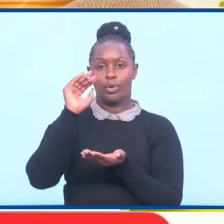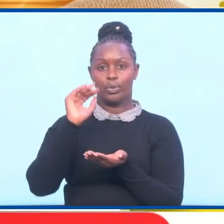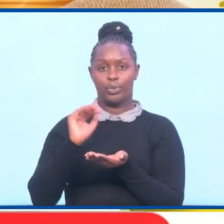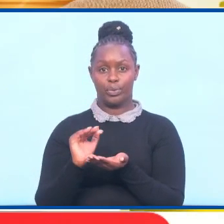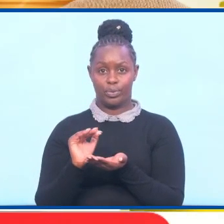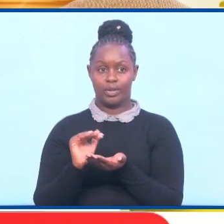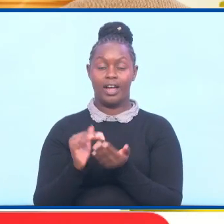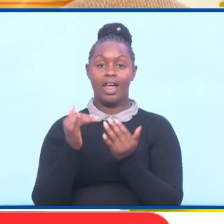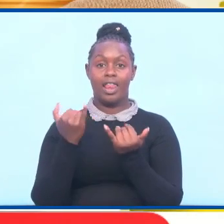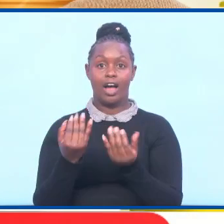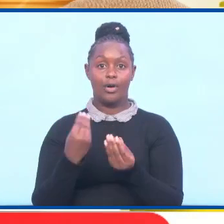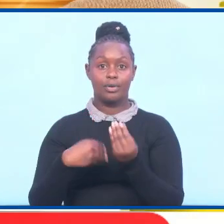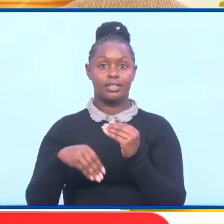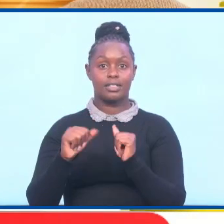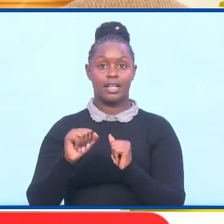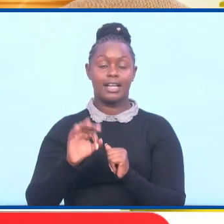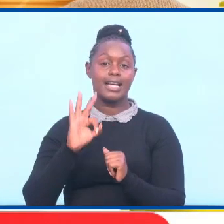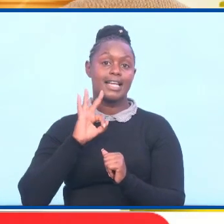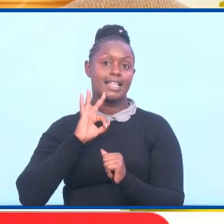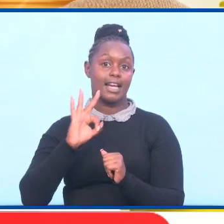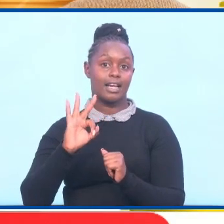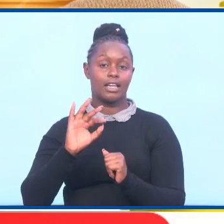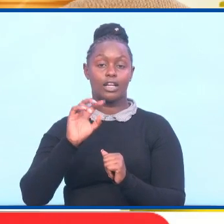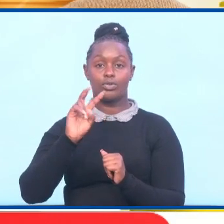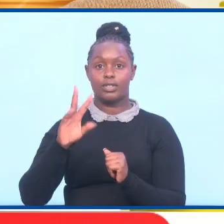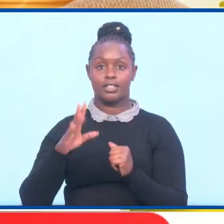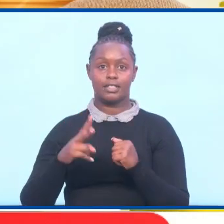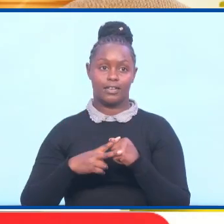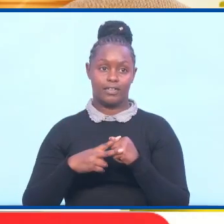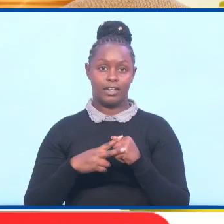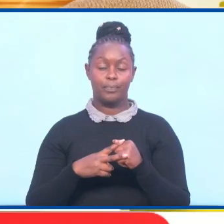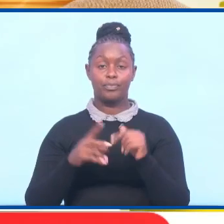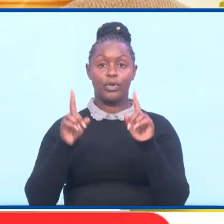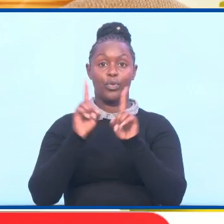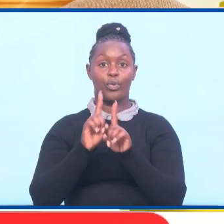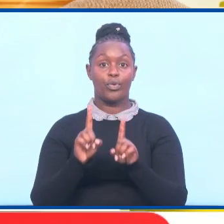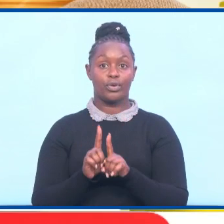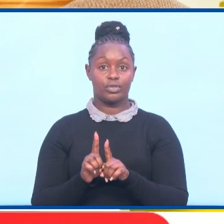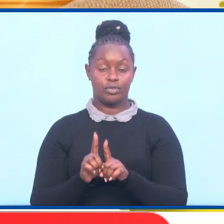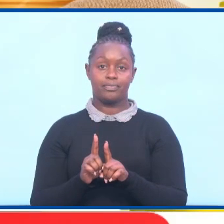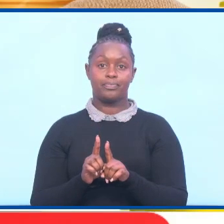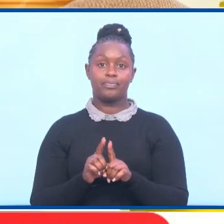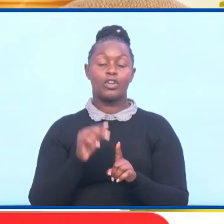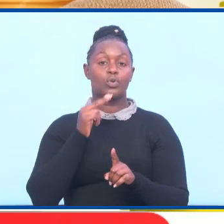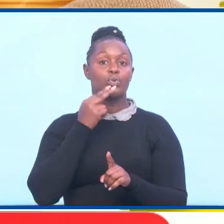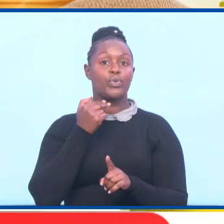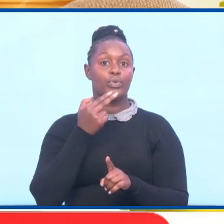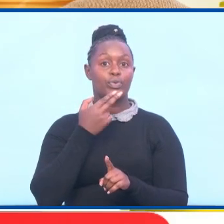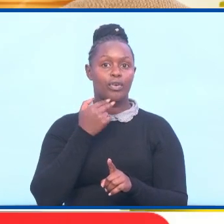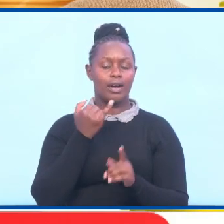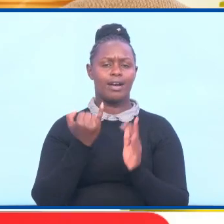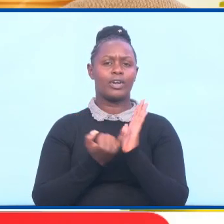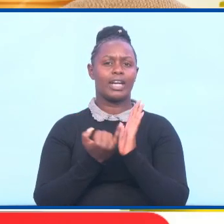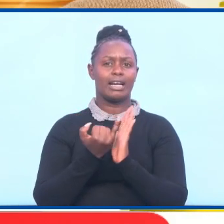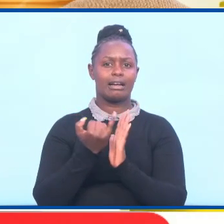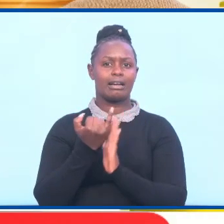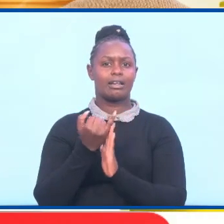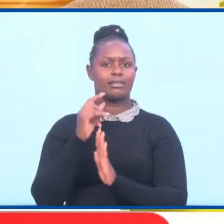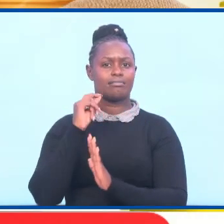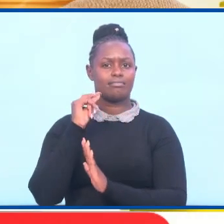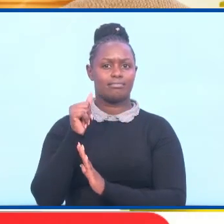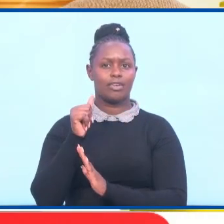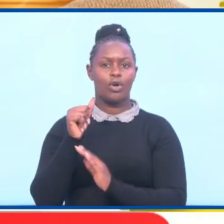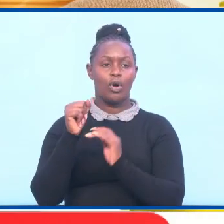na sasa yanauzwa kwa shilingi 327. Hata hivyo, bei ya sukari imeongezeka sana kwa wastani wa